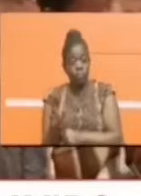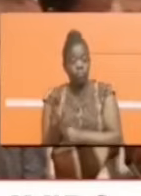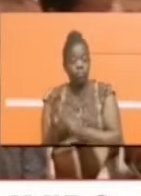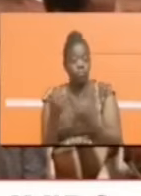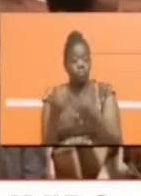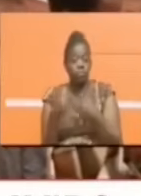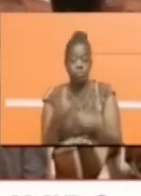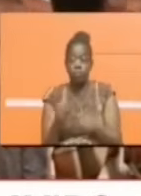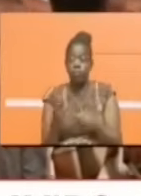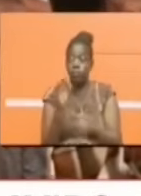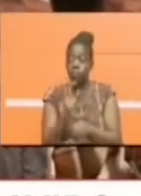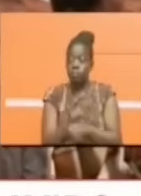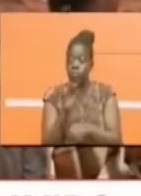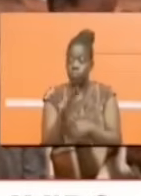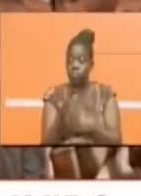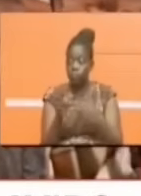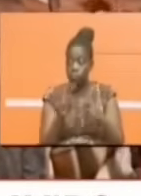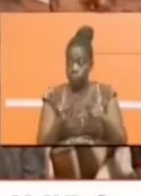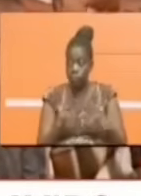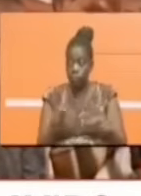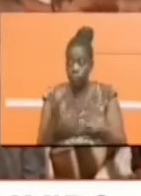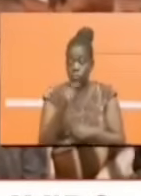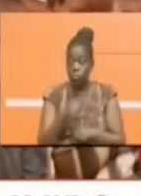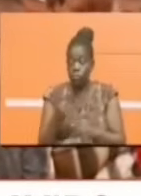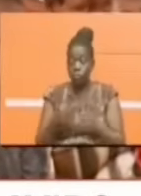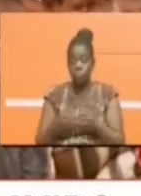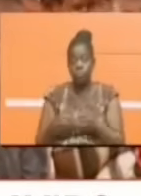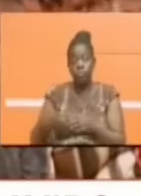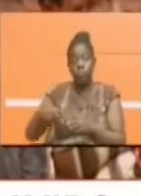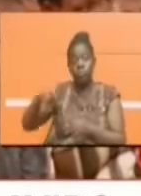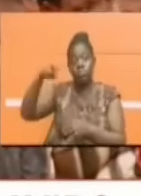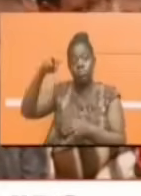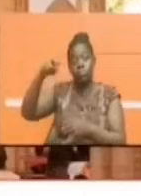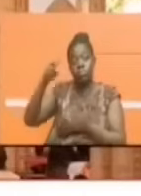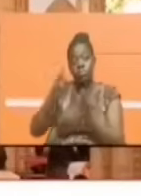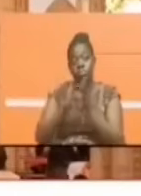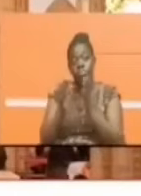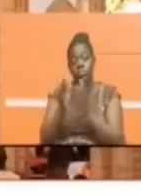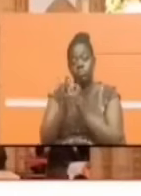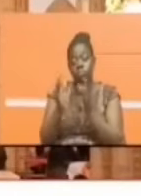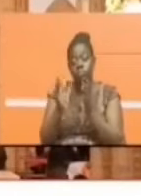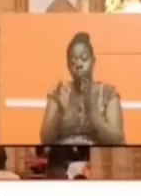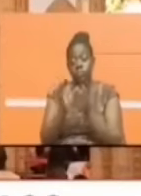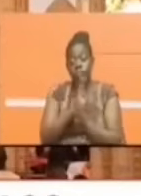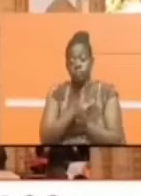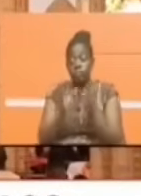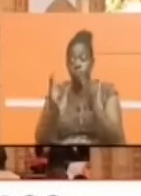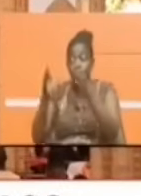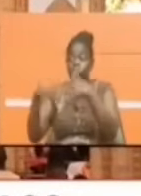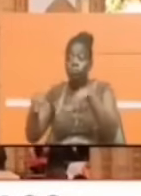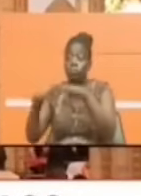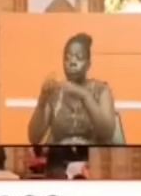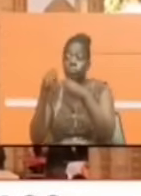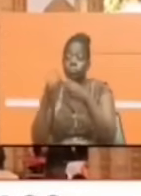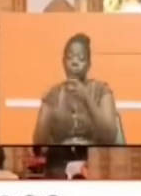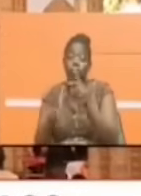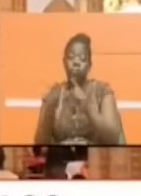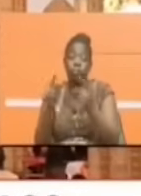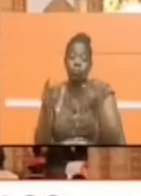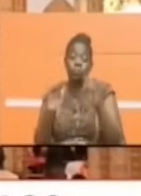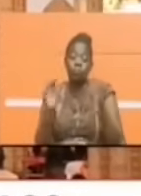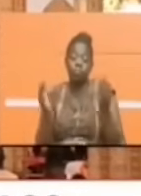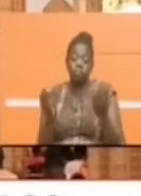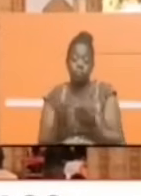okukola. Ekereziya era efumiitiriza ku lunaku lw'amalinnya ga Yesu mu ggulu nga Ssaabasumba yennyamidde olw'abantu ensangi zino abatwaliddwa